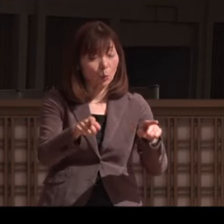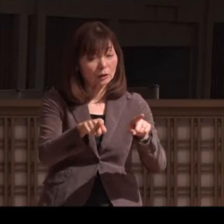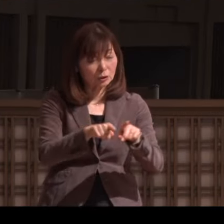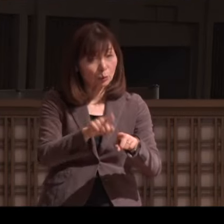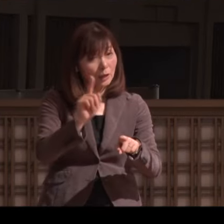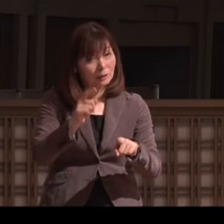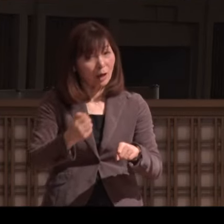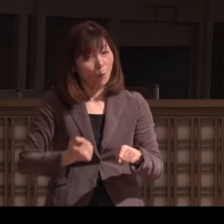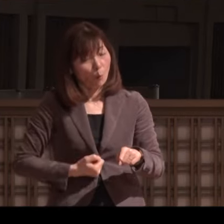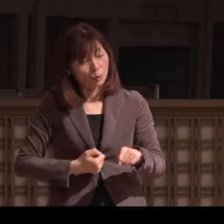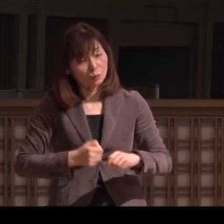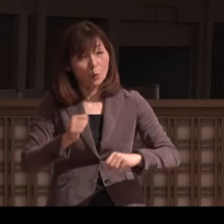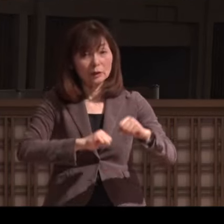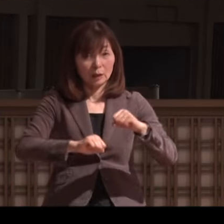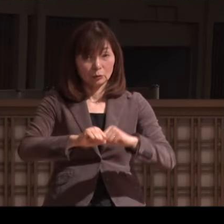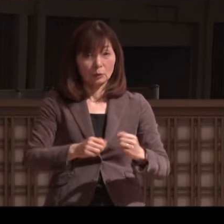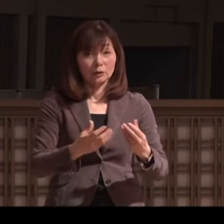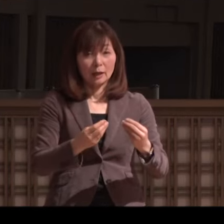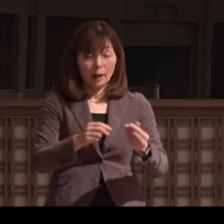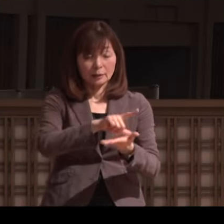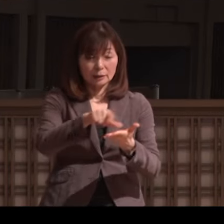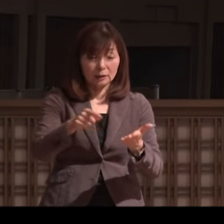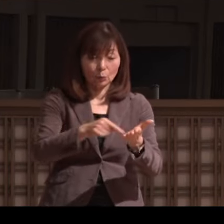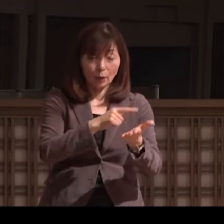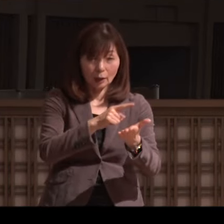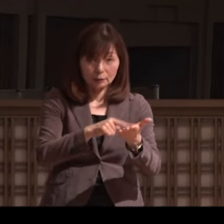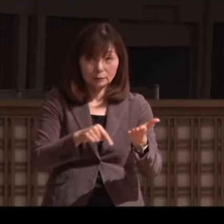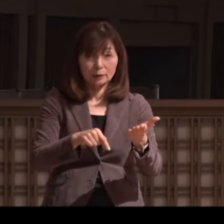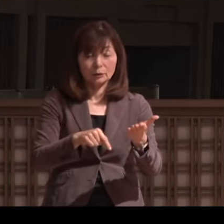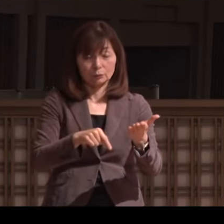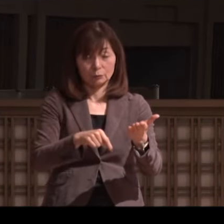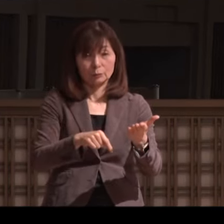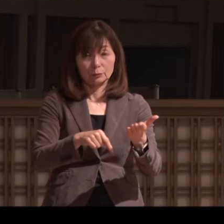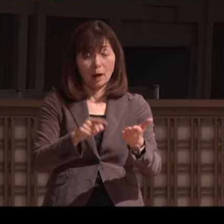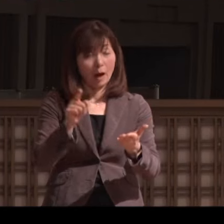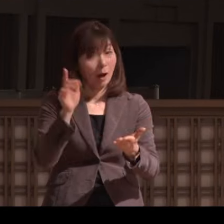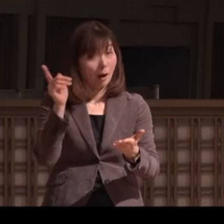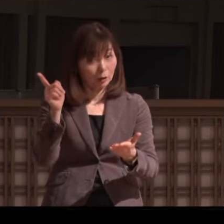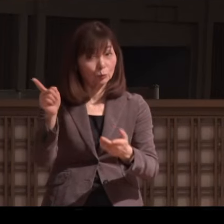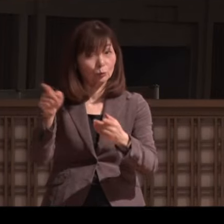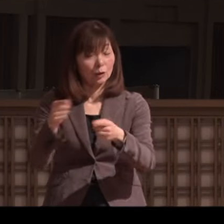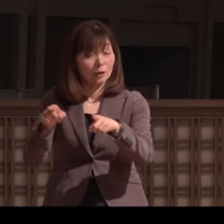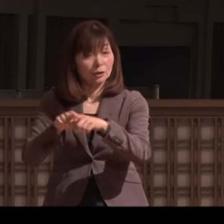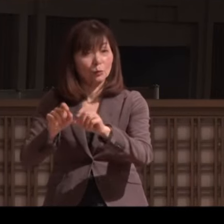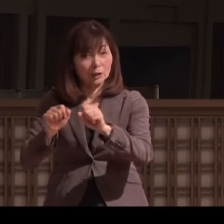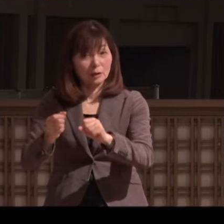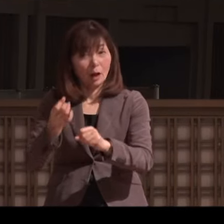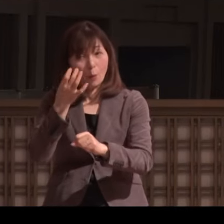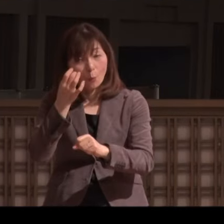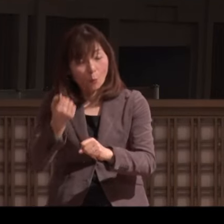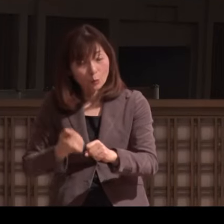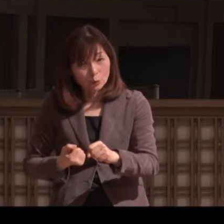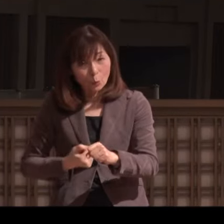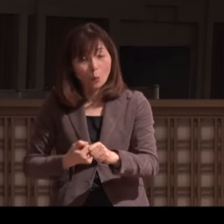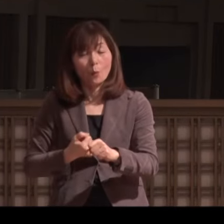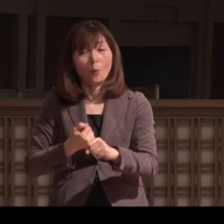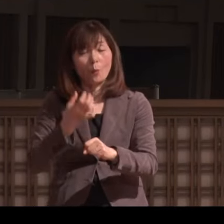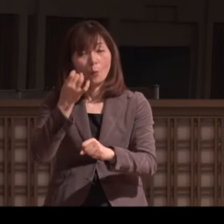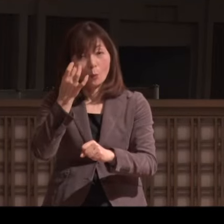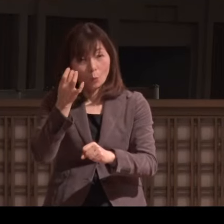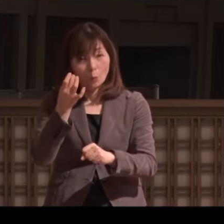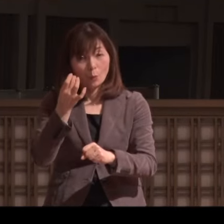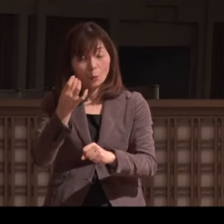面白い活動をしながら地域課題を解決していくわけですよあの人と一緒にやったら面白そうだなていわ自治会とはちょっと違ってなん